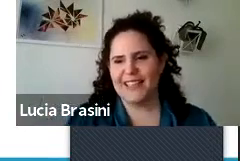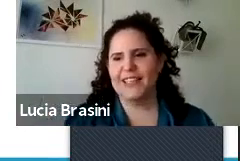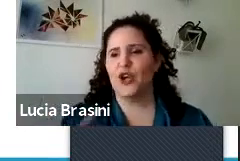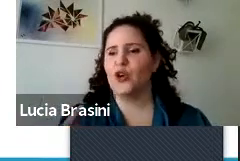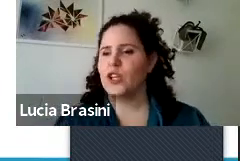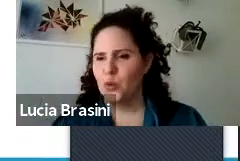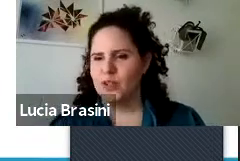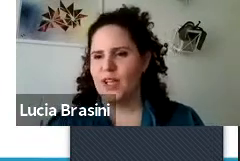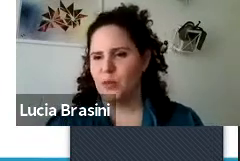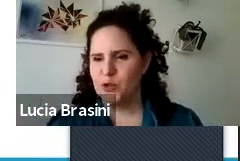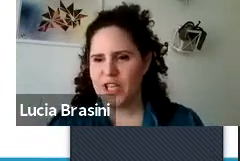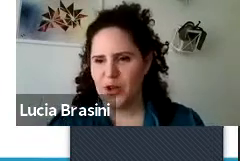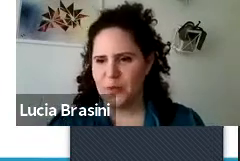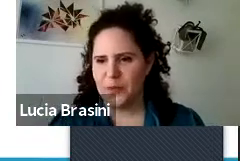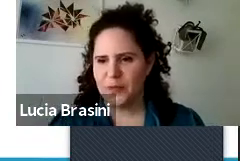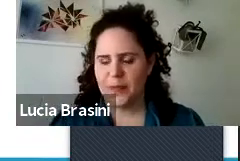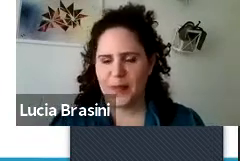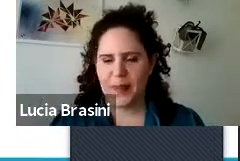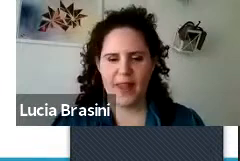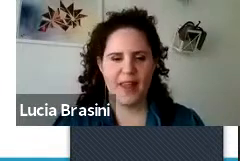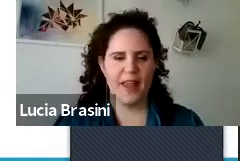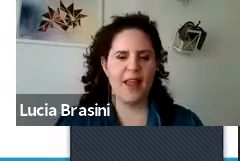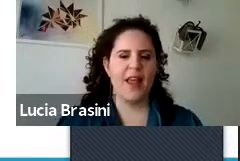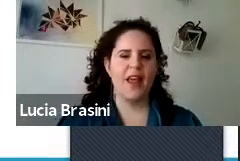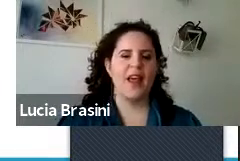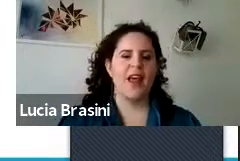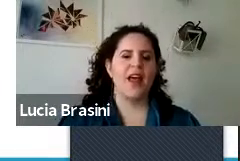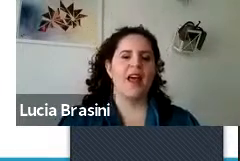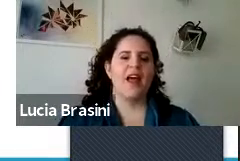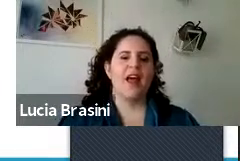degli altri dei contenuti del museo.